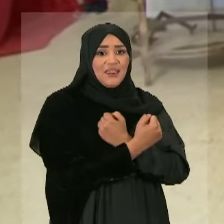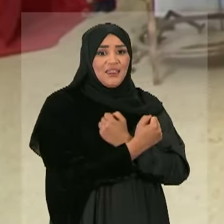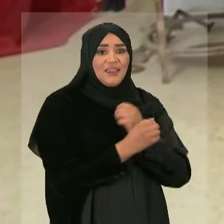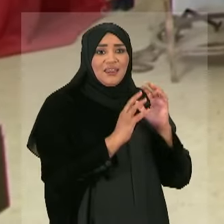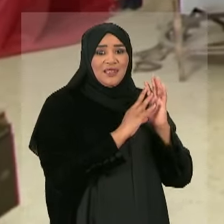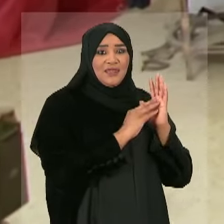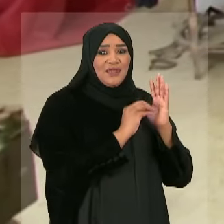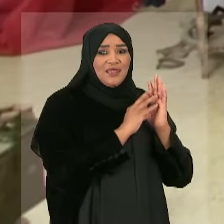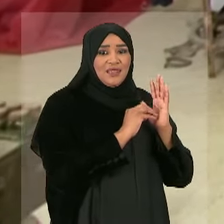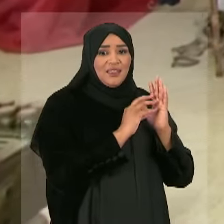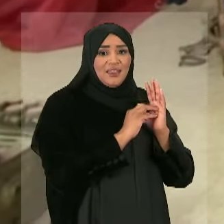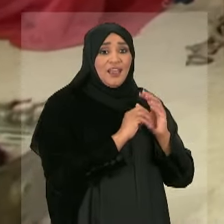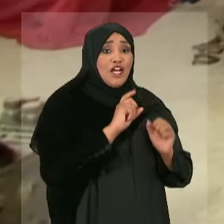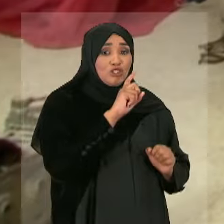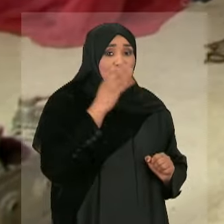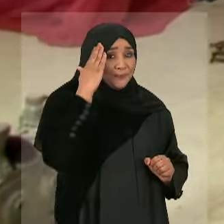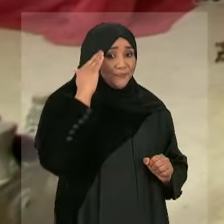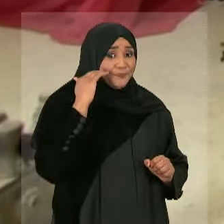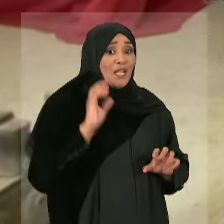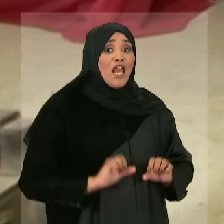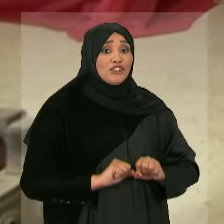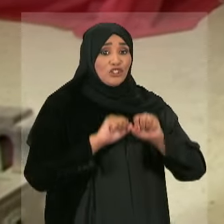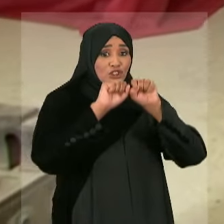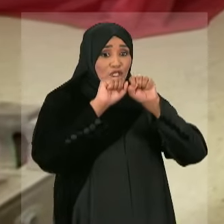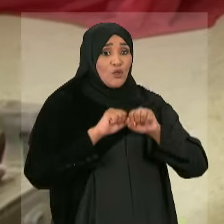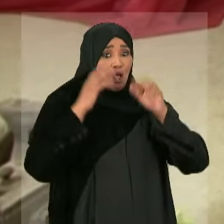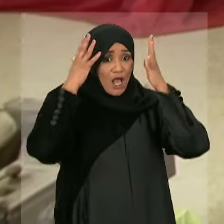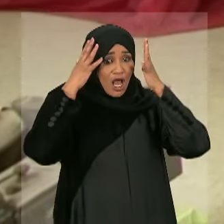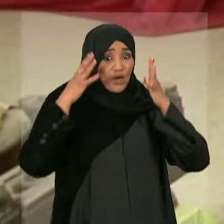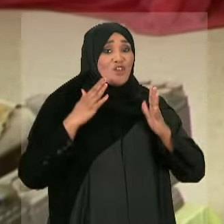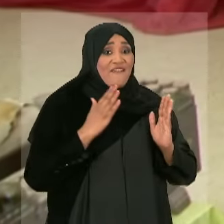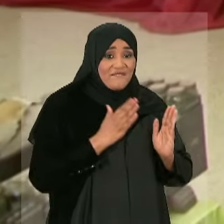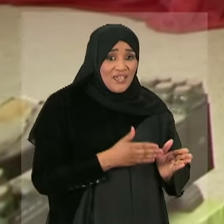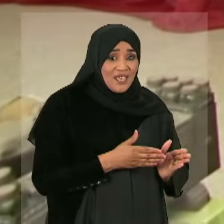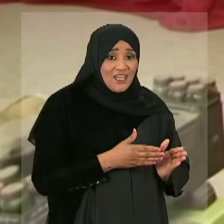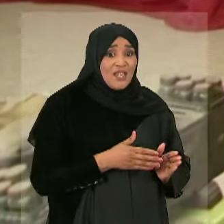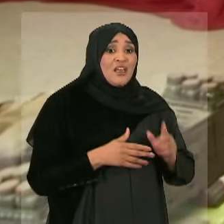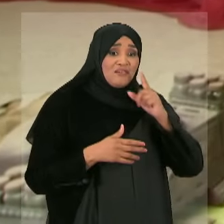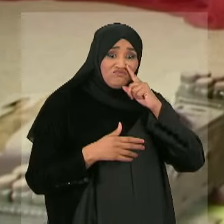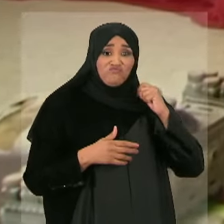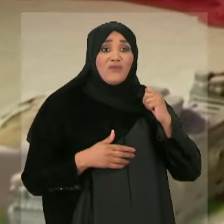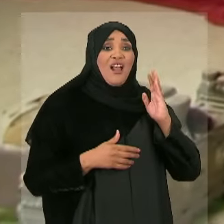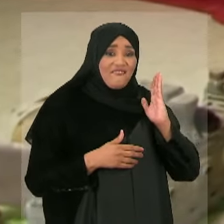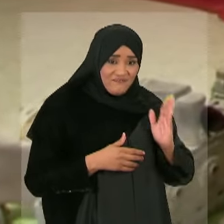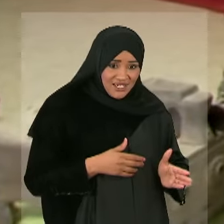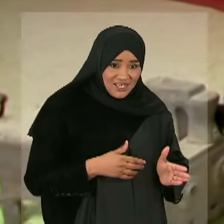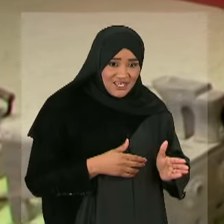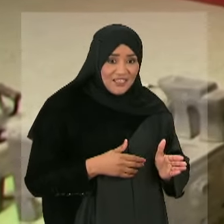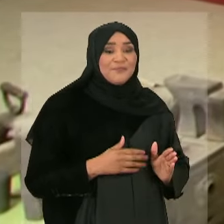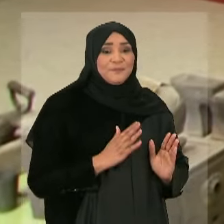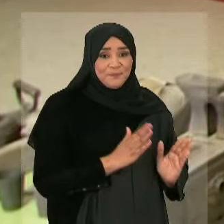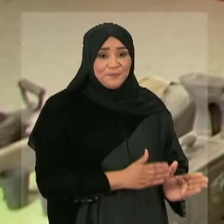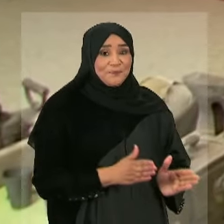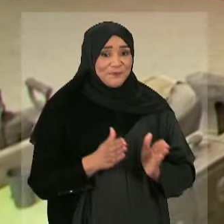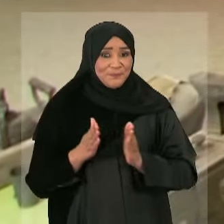صندوق سبت عروس؟ صندوق عروس سبت عروس أنا ثلاثة فيه. سنة 70 أنا كنت معلمة في